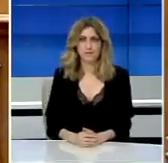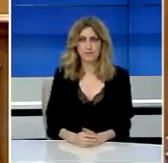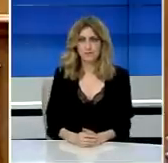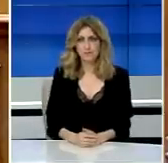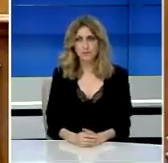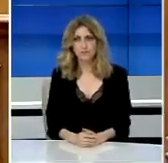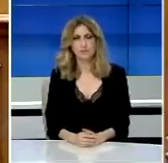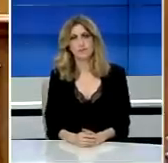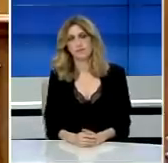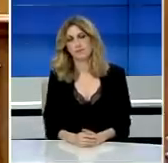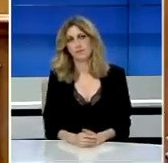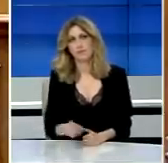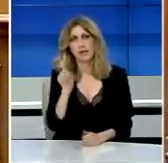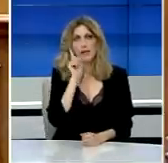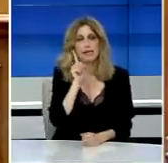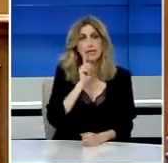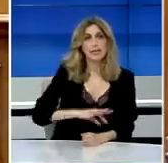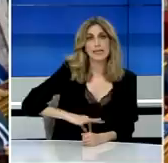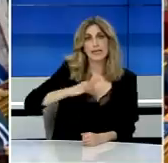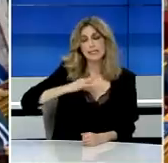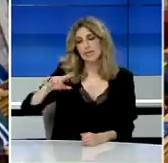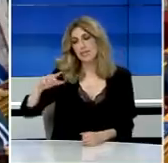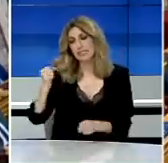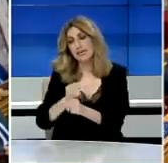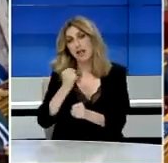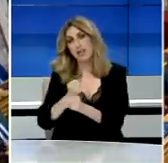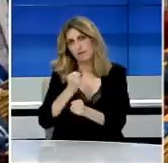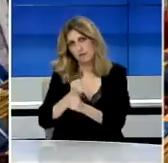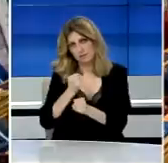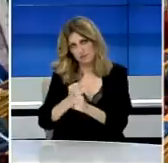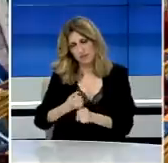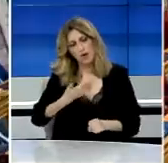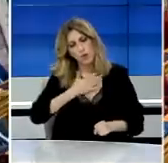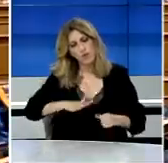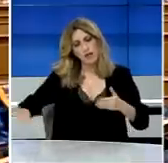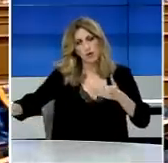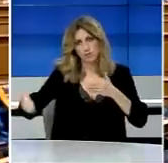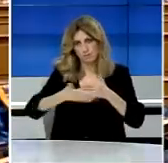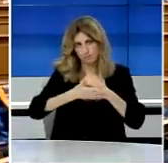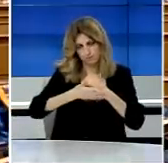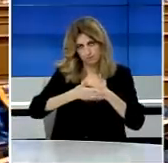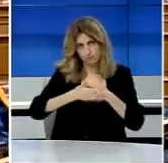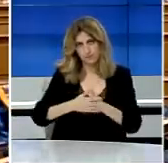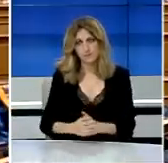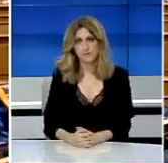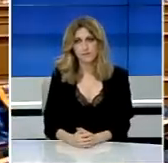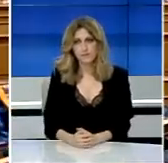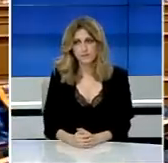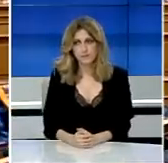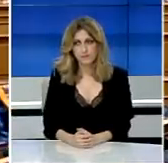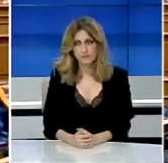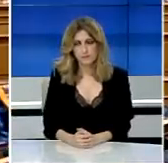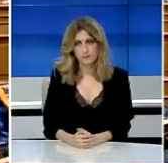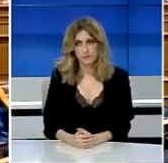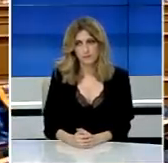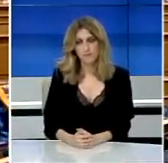Κυρίες και κύριοι συνάδελφοι, θέλω να κλείσω. στο κέντρο της